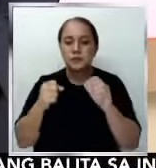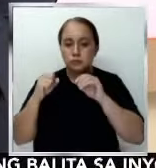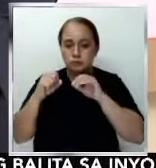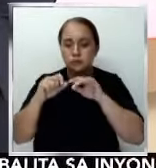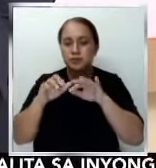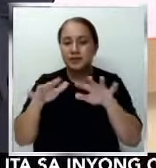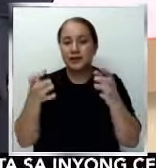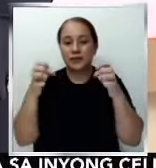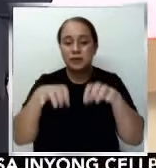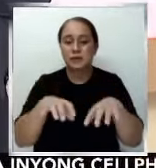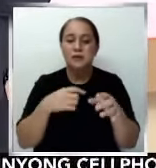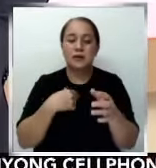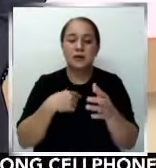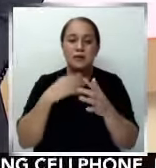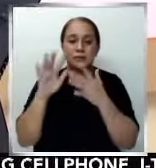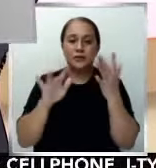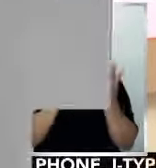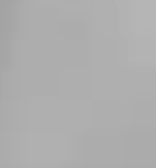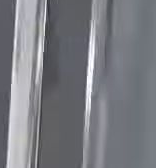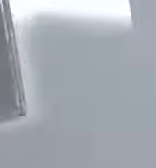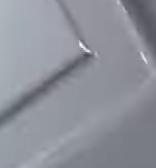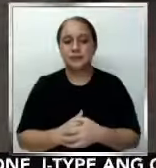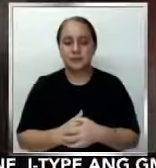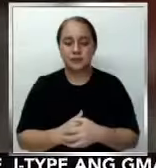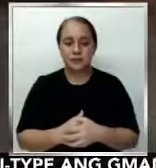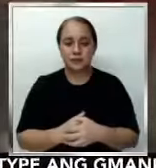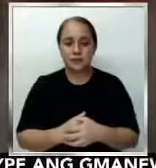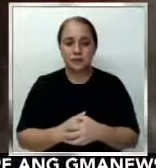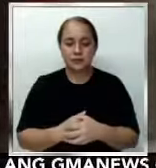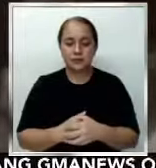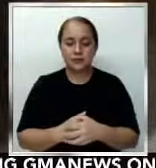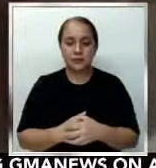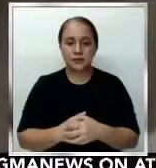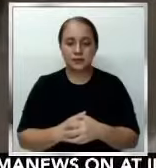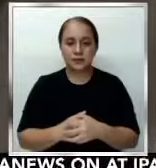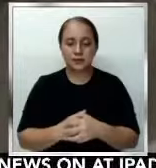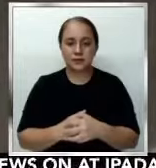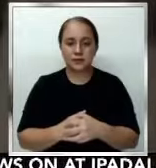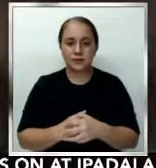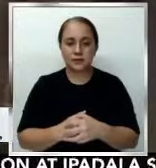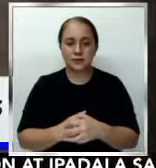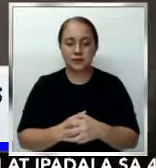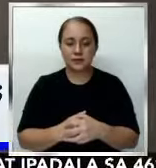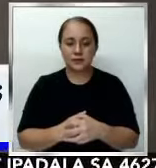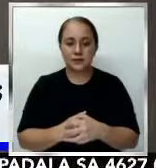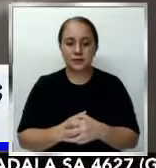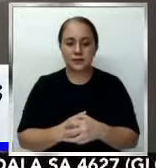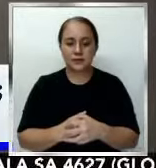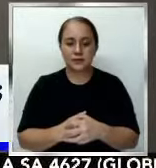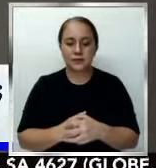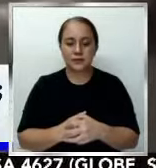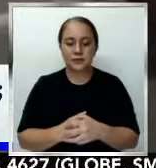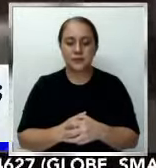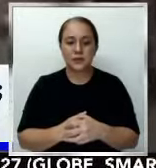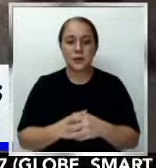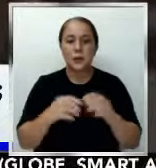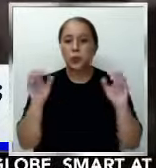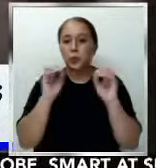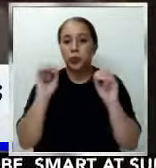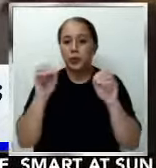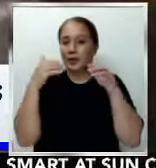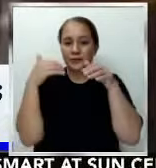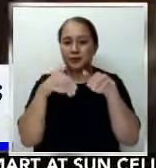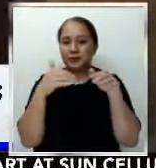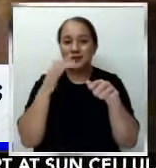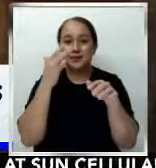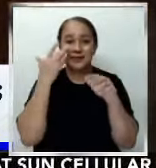Nakatutok si Maki Pulido. Walang translasyon ng itim na Nazareno